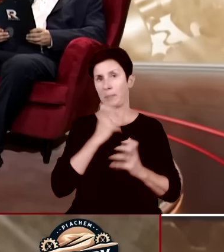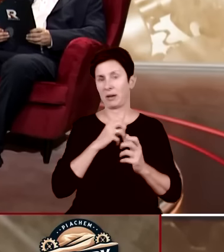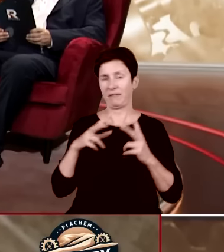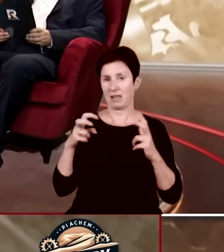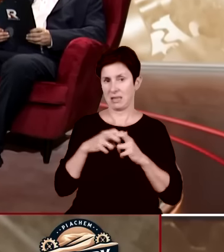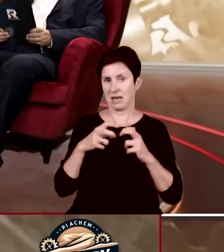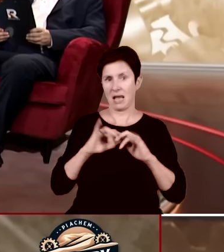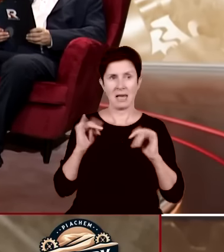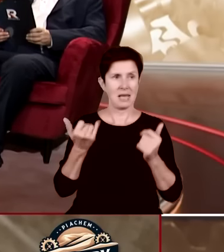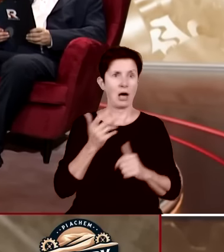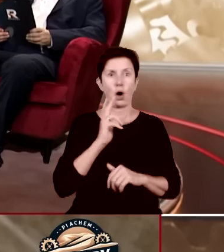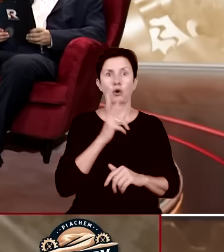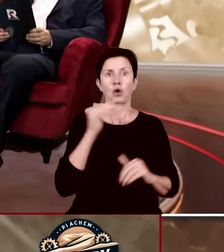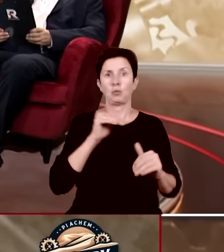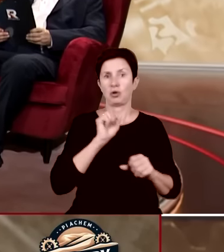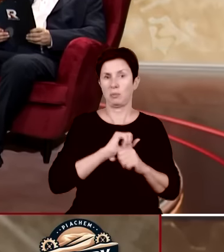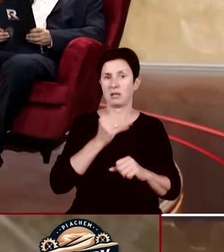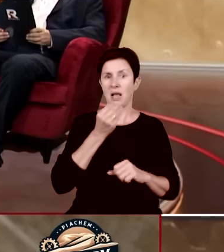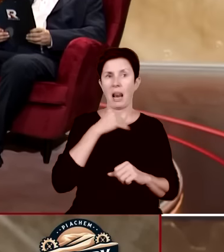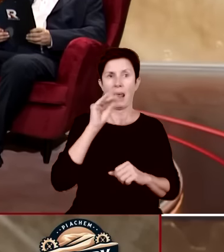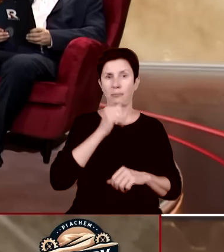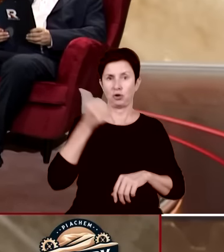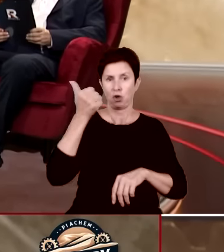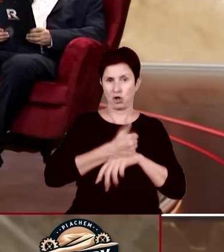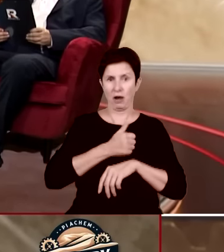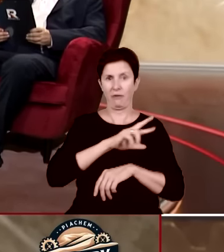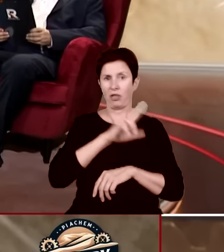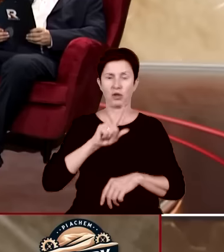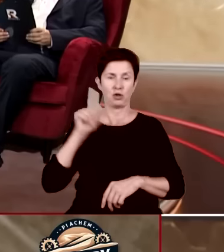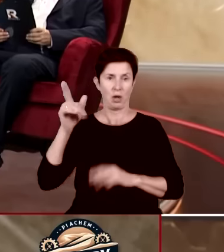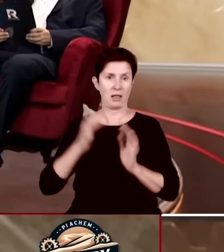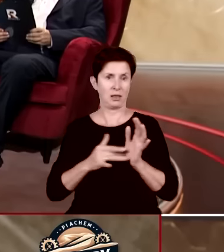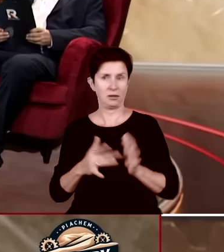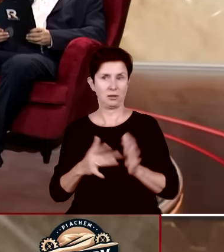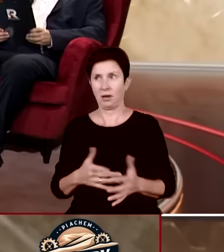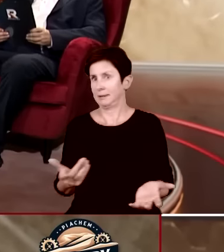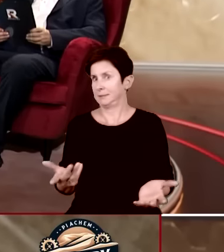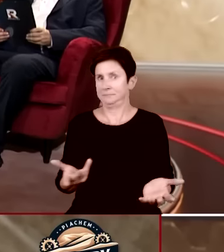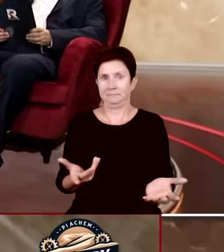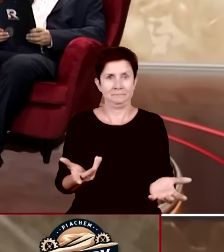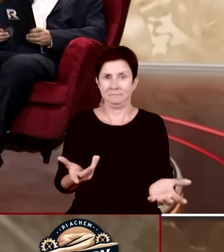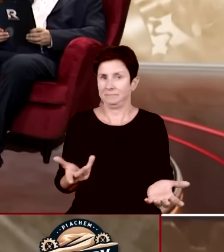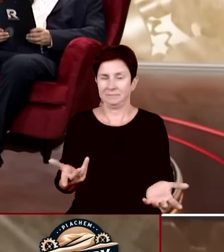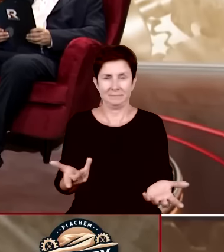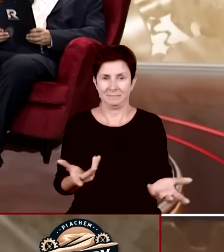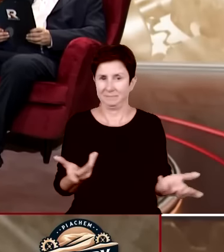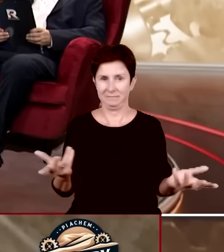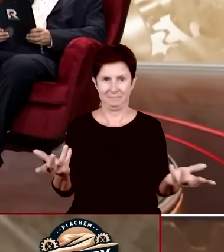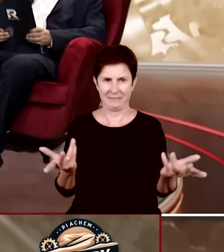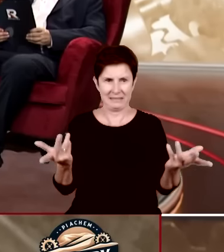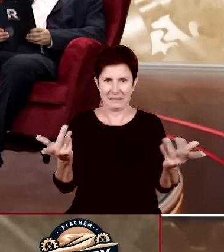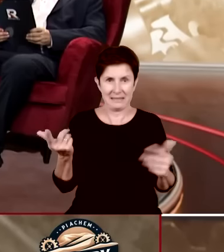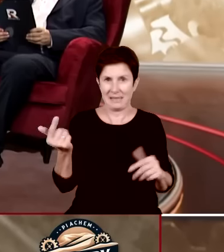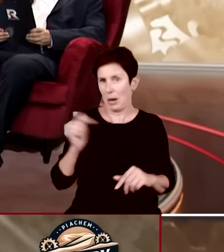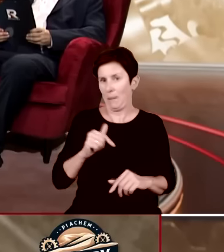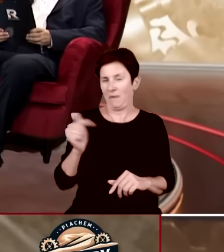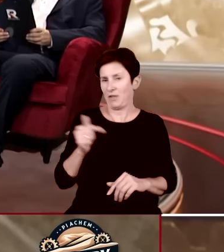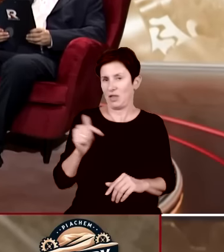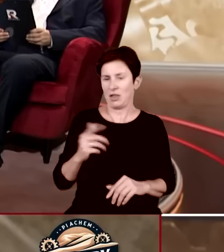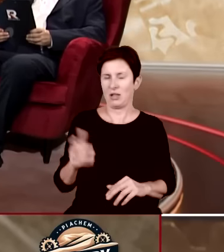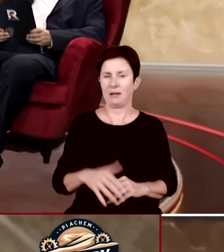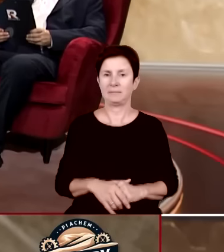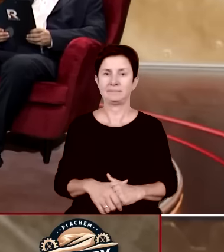może być lepszym przełożonym niż pan premier Tusk? No to chyba się nie uchodzi w dzisiejszych... Ale to jest